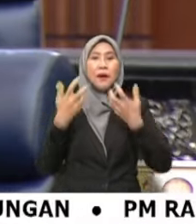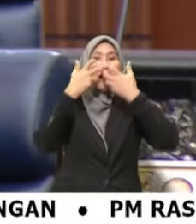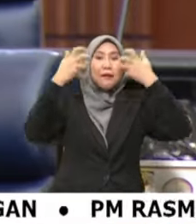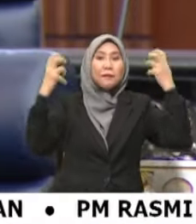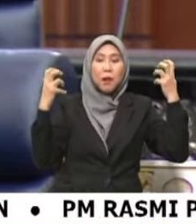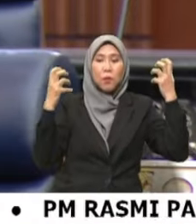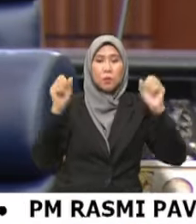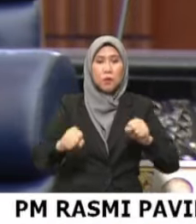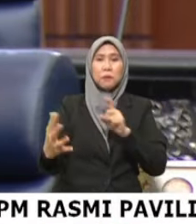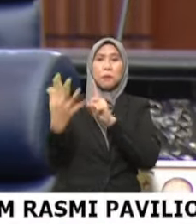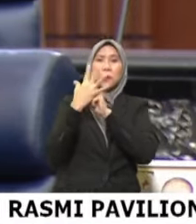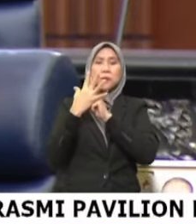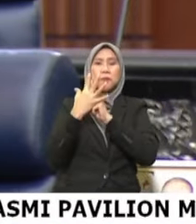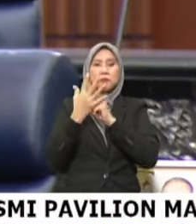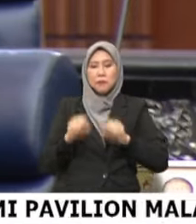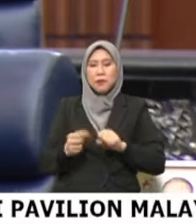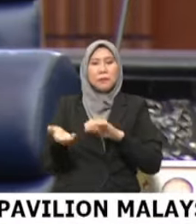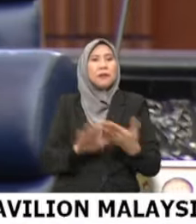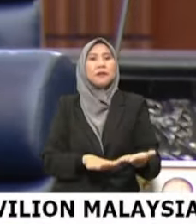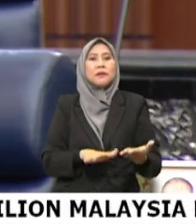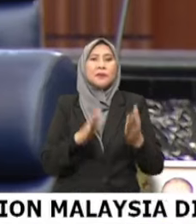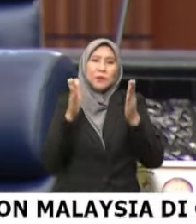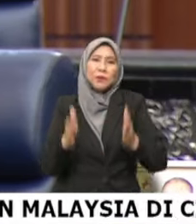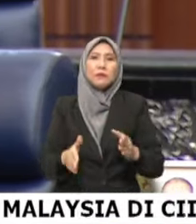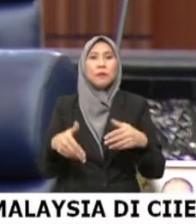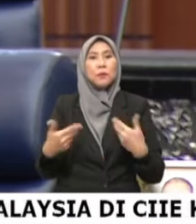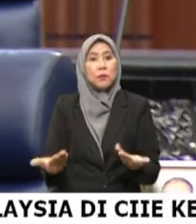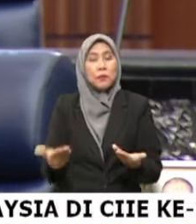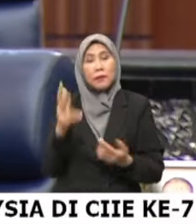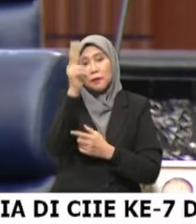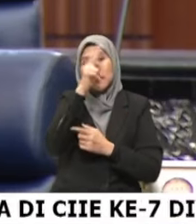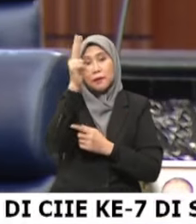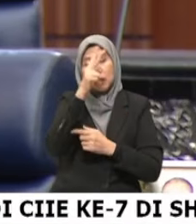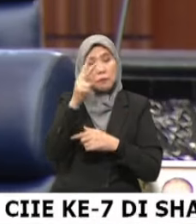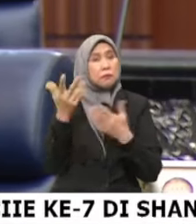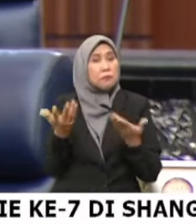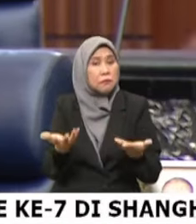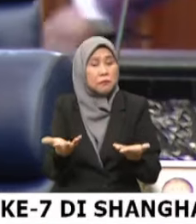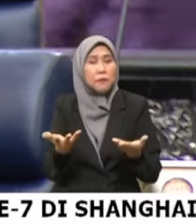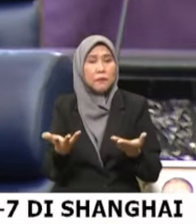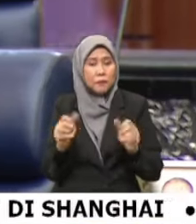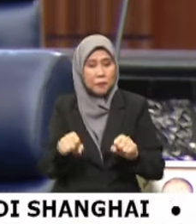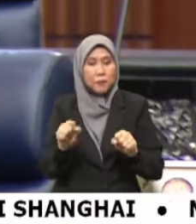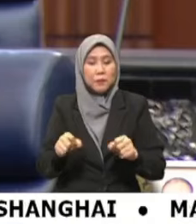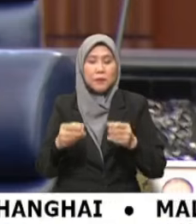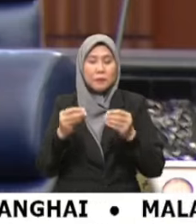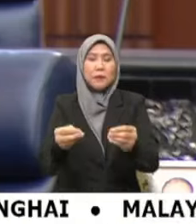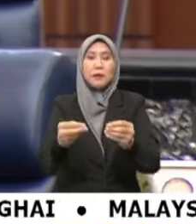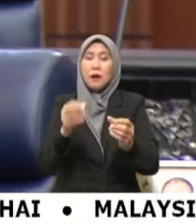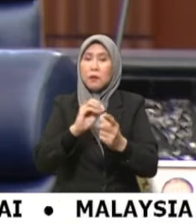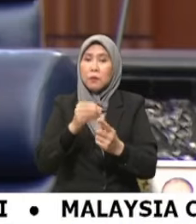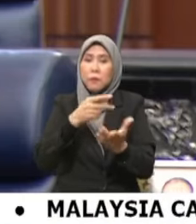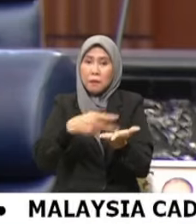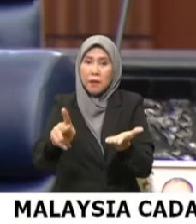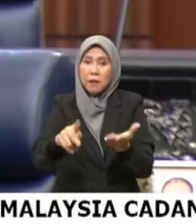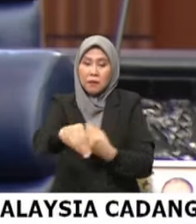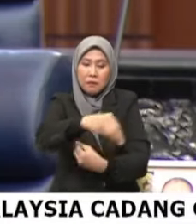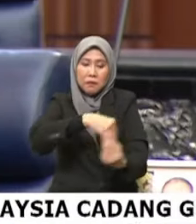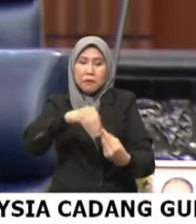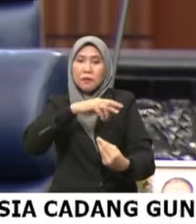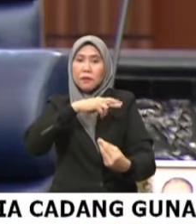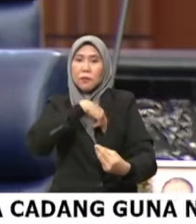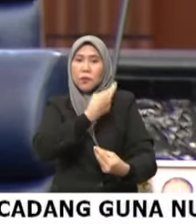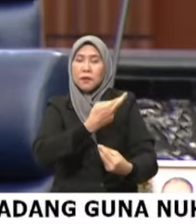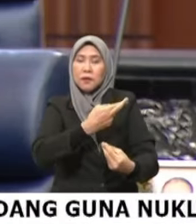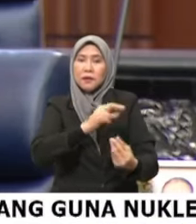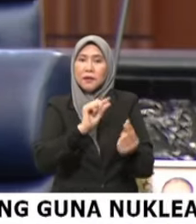nyawa manusia sehingga ada yang terkorban. So dalam isu ini, adakah kerajaan berhasrat untuk memberi ataupun membayar ganti rugi